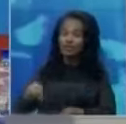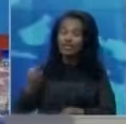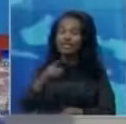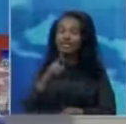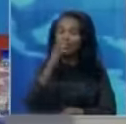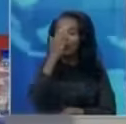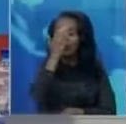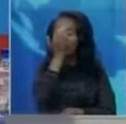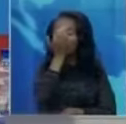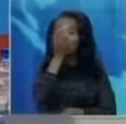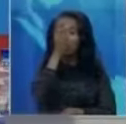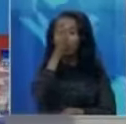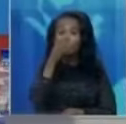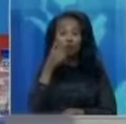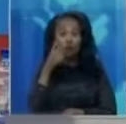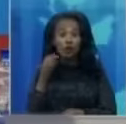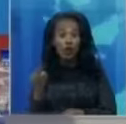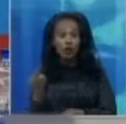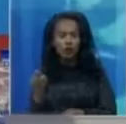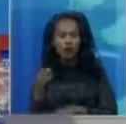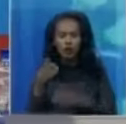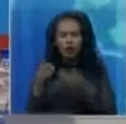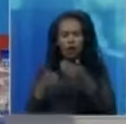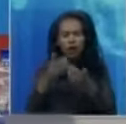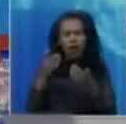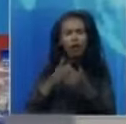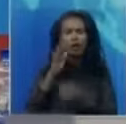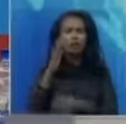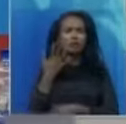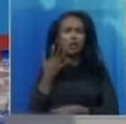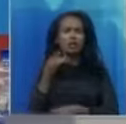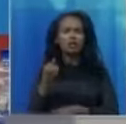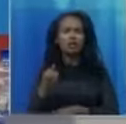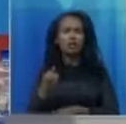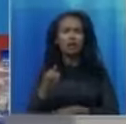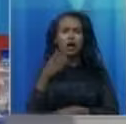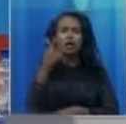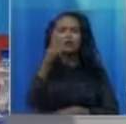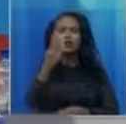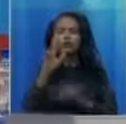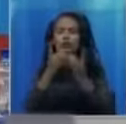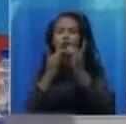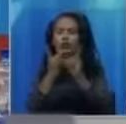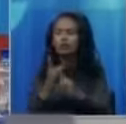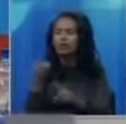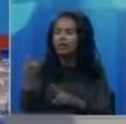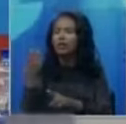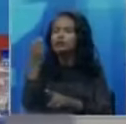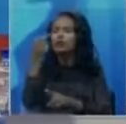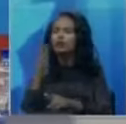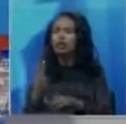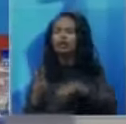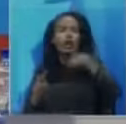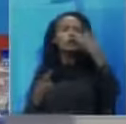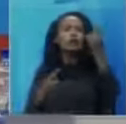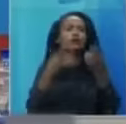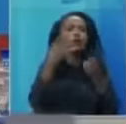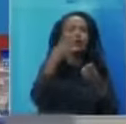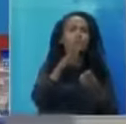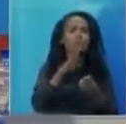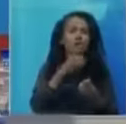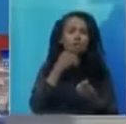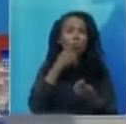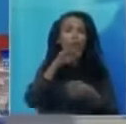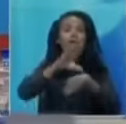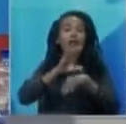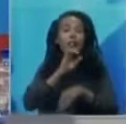የኦርቶዶክስ አባቶች ሲናገሩ ቀላል ነው ይመስለው፣ ይሄኛው 13ኛ ክፍለ ዘመን፣ ይሄኛው 12ኛ፣ ይሄኛው 14ኛ የሚባል ገዳም